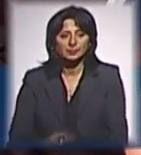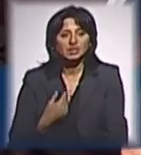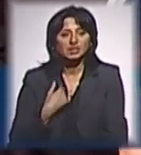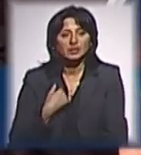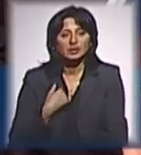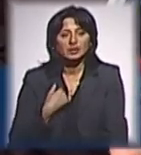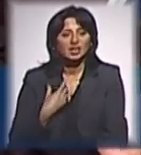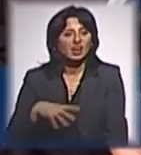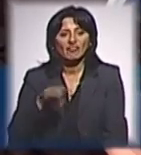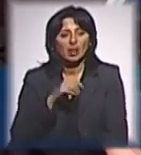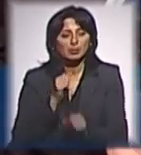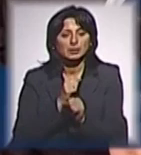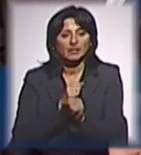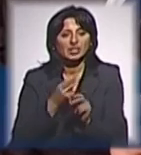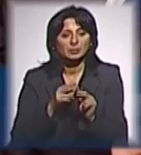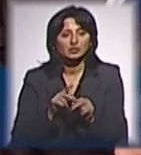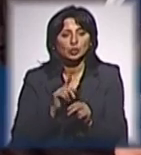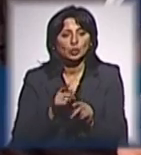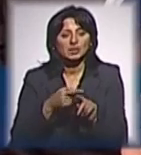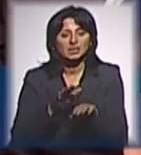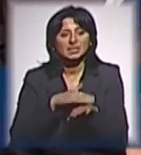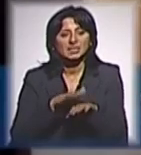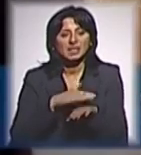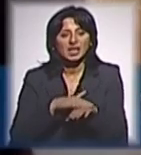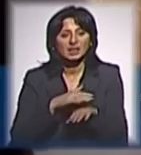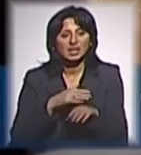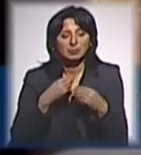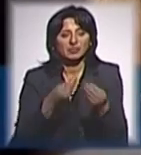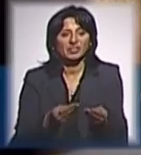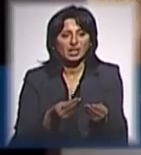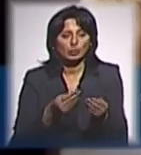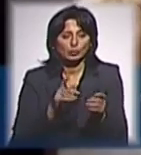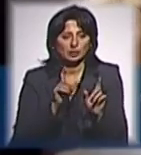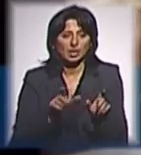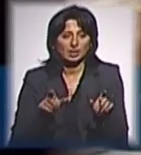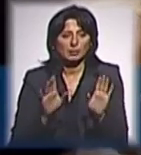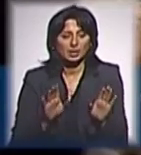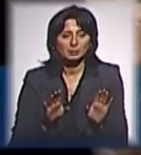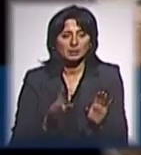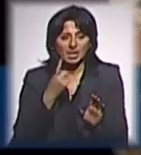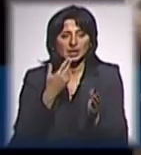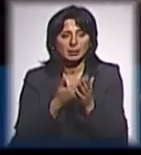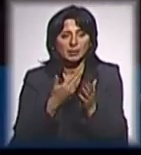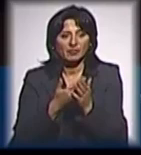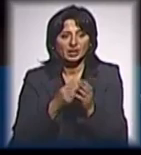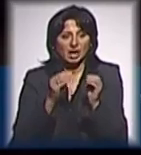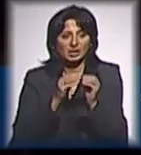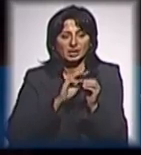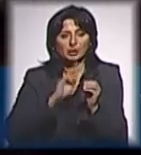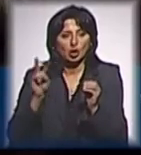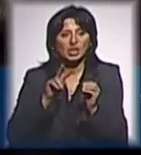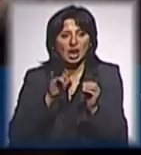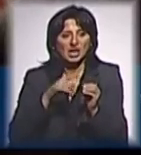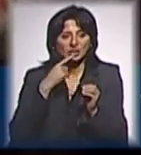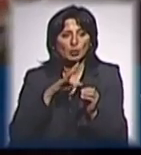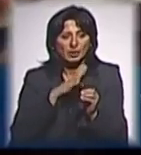ჩვენ ყველაფერს გავაკეთებთ იმისთვის, რომ ეს სიკეთეები მივიტანოთ ამ ადამიანებზე, თუნდაც აი ეს ერთი მაგალითი 10 მილიონ ლარზე რო